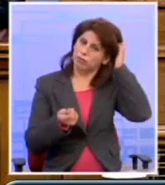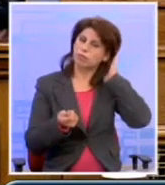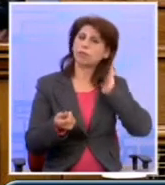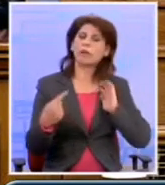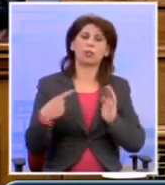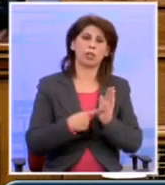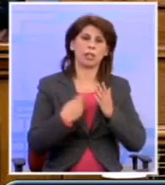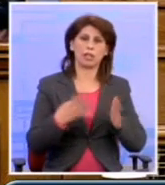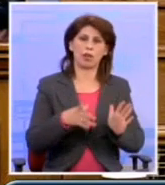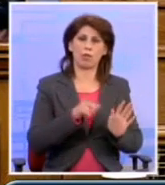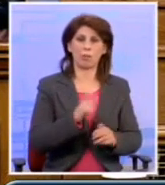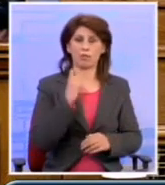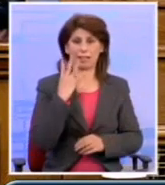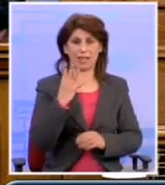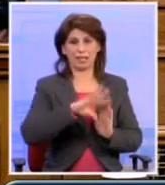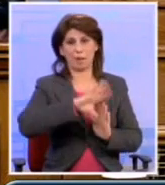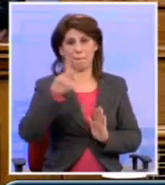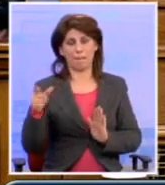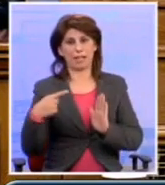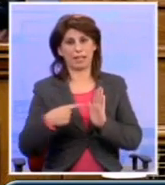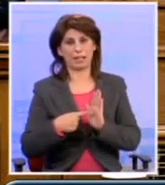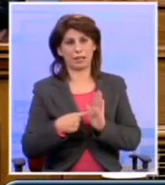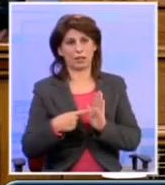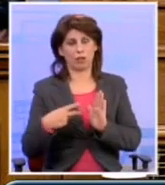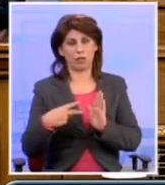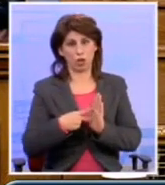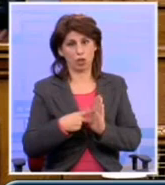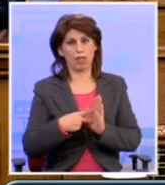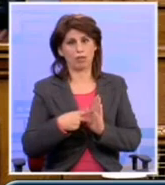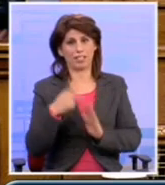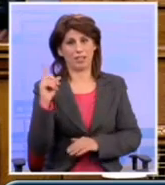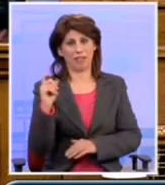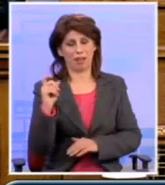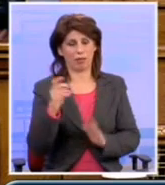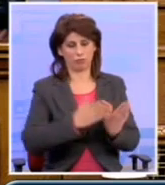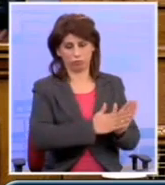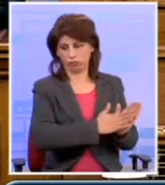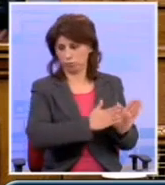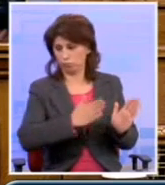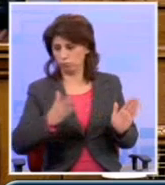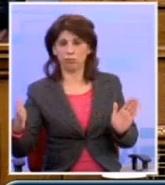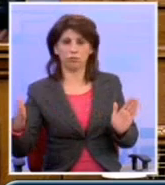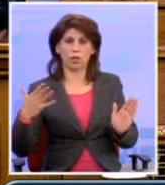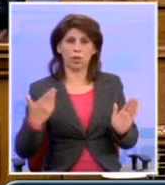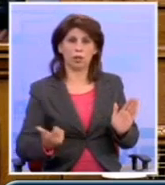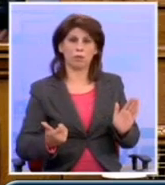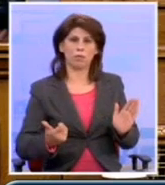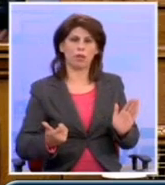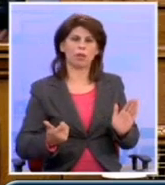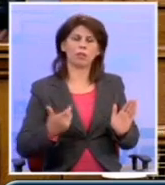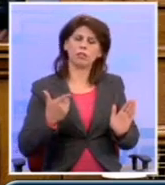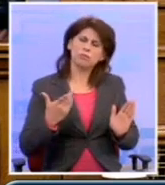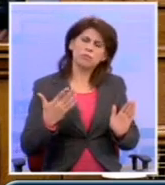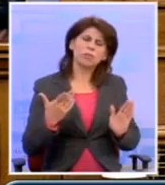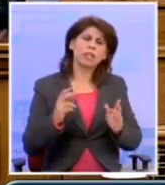το 1974 μέχρι το 2010, που εκδηλώθηκε σε όλη της την έκταση